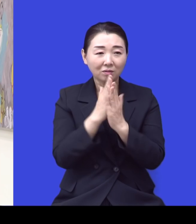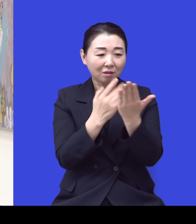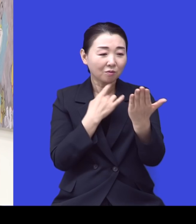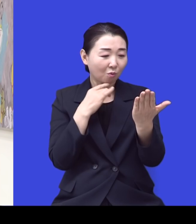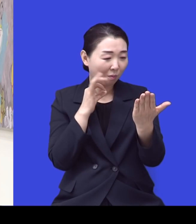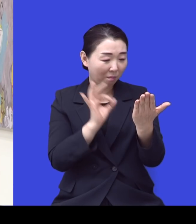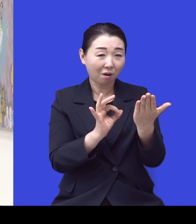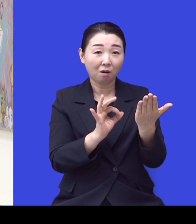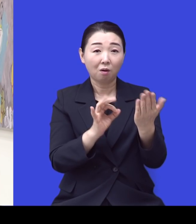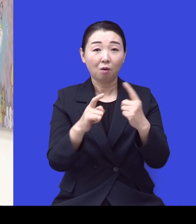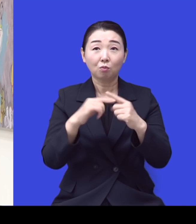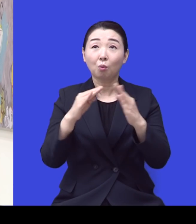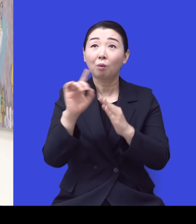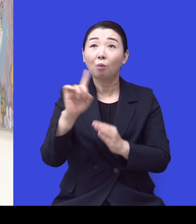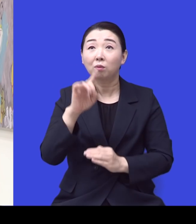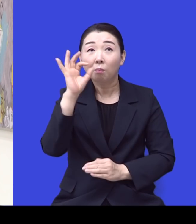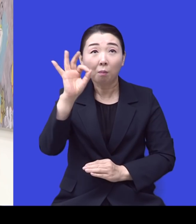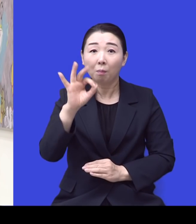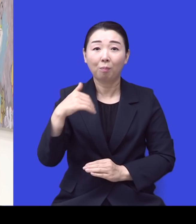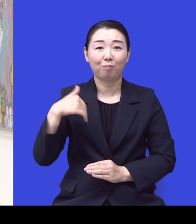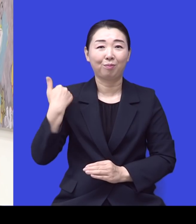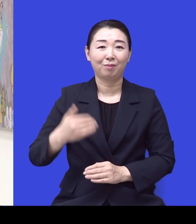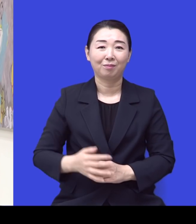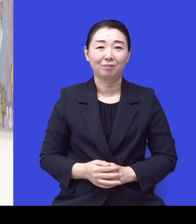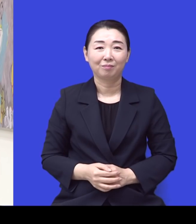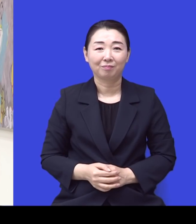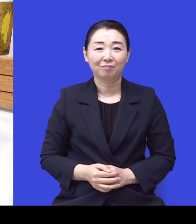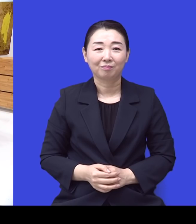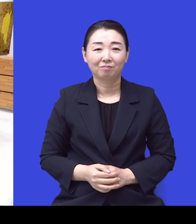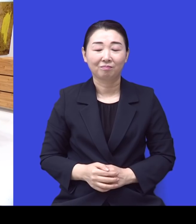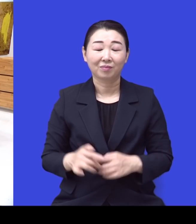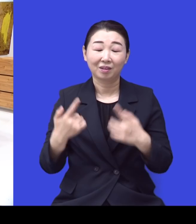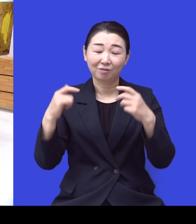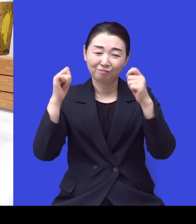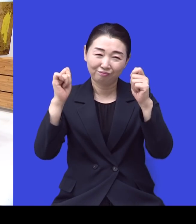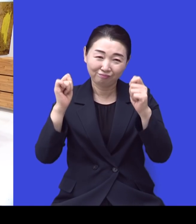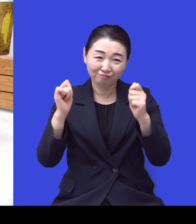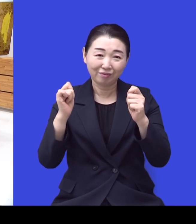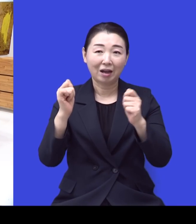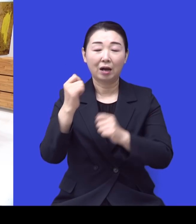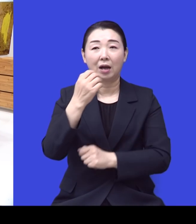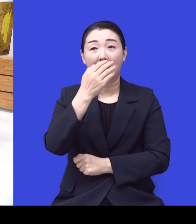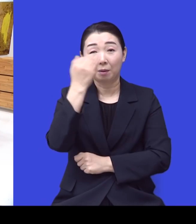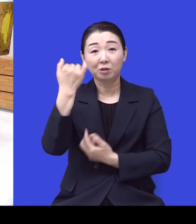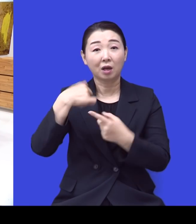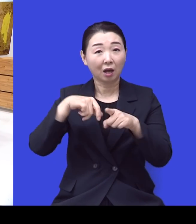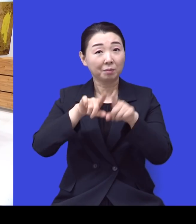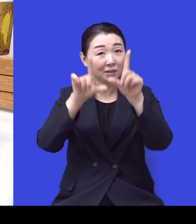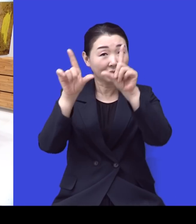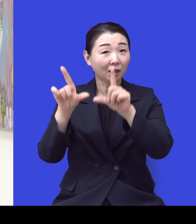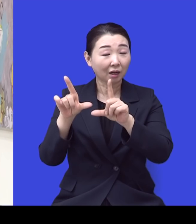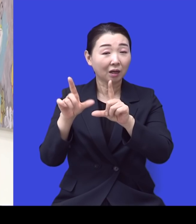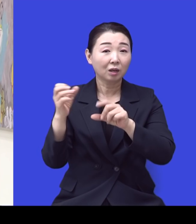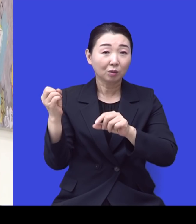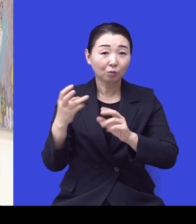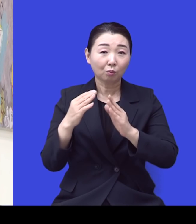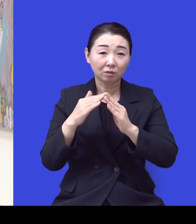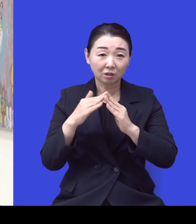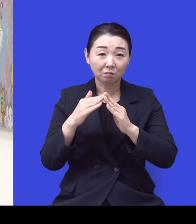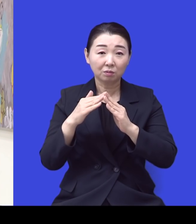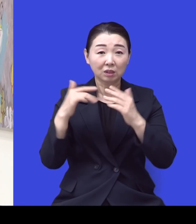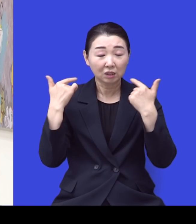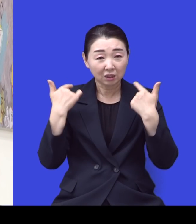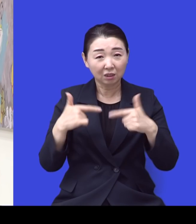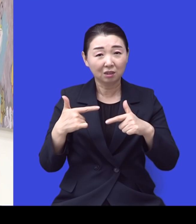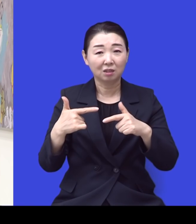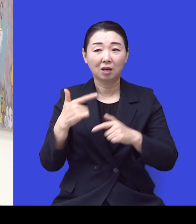예. 교회가 어디 있는지 눈에 안 들어왔고 예. 늘 그냥 무당 그 할머니랑 같이 살고 네. 집은 늘